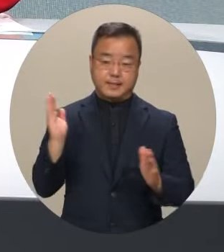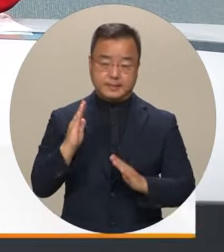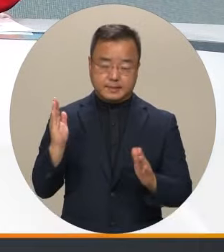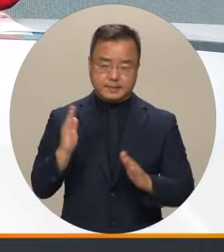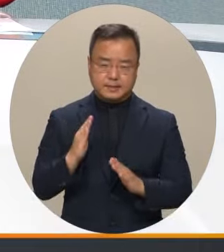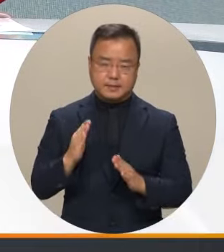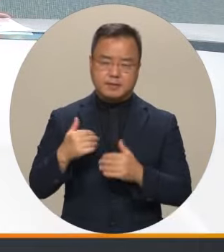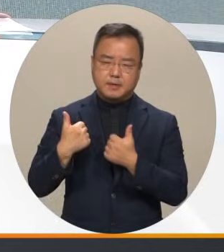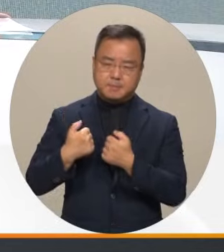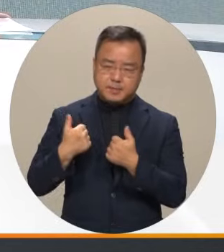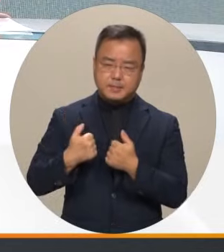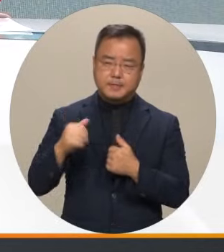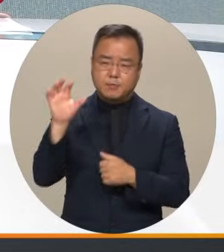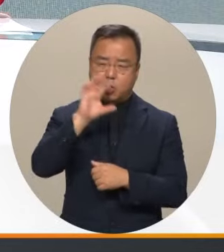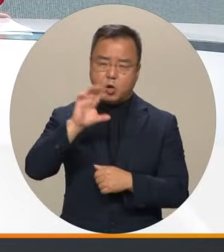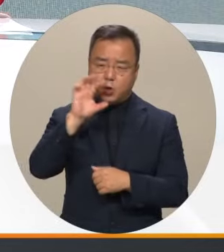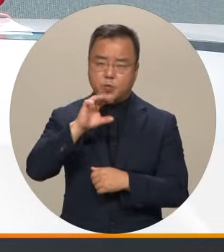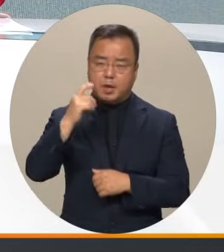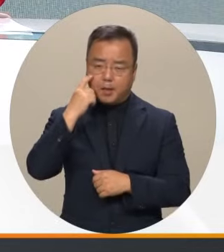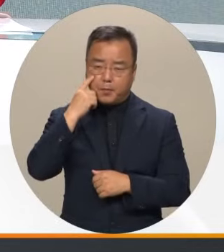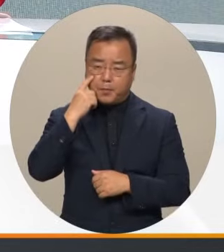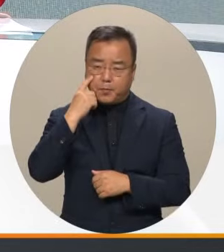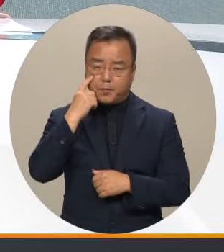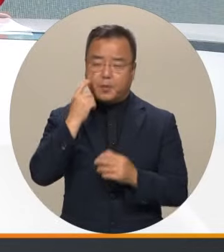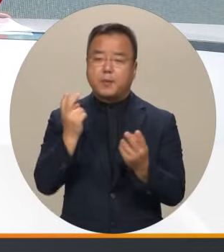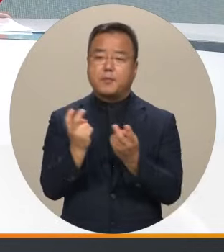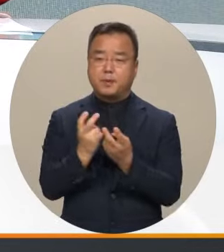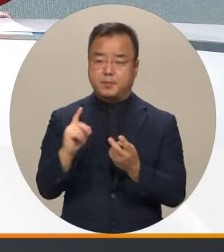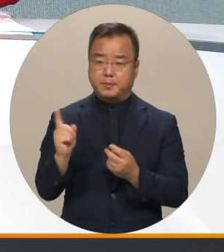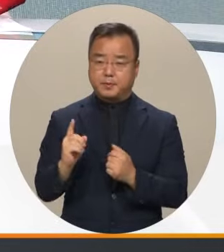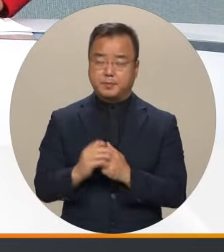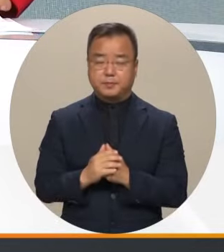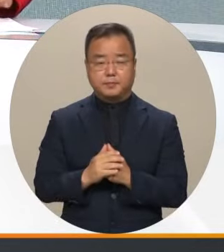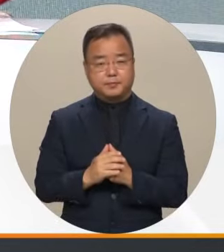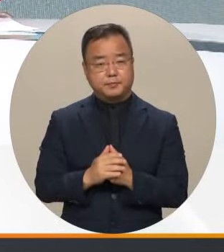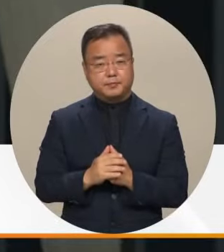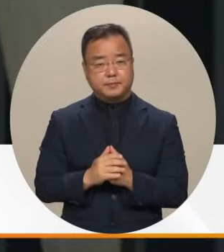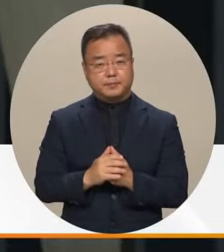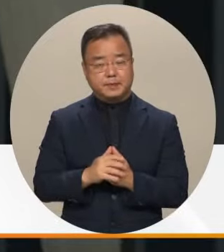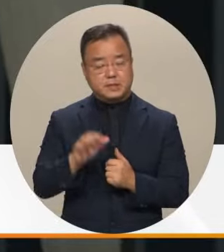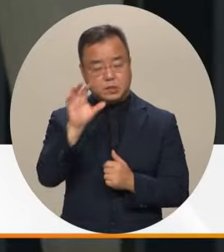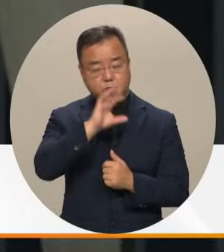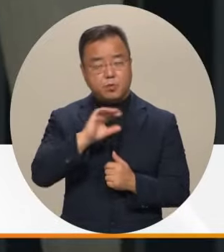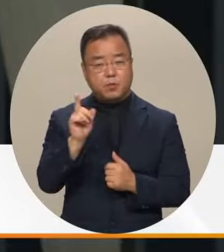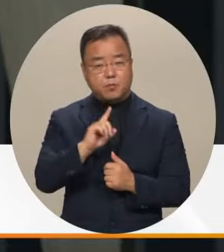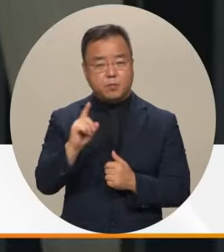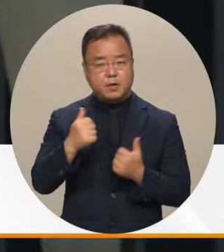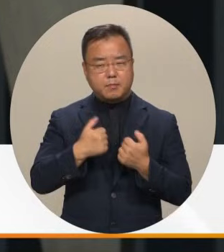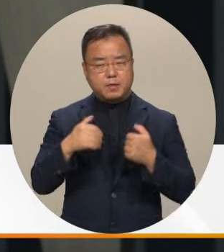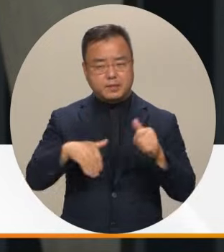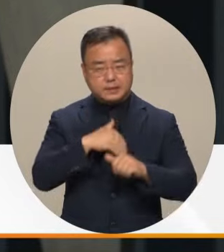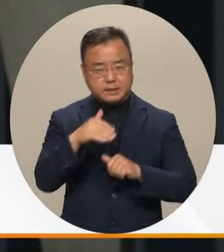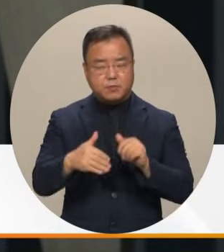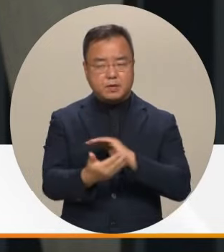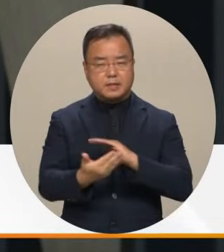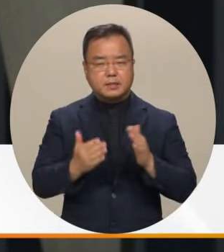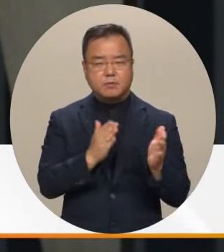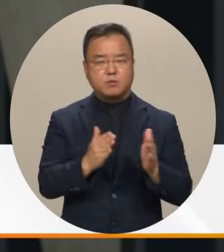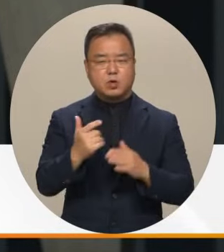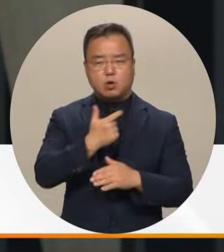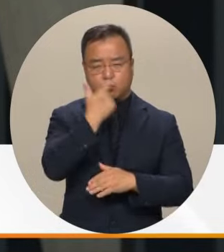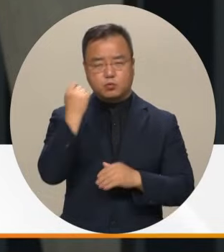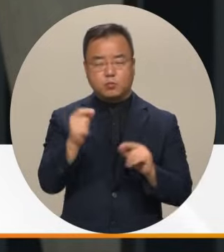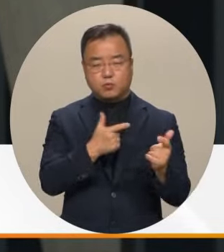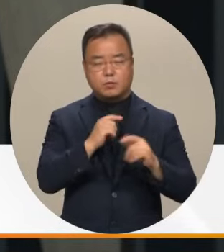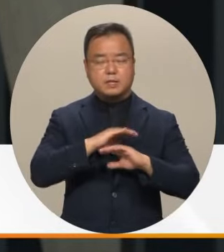준비를 서서히 할 것 같은데 어떻게 준비를 하면 좋습니까 일단 모의 면접은 면접 상황에 대비하고 자신의 부족한 점을 보완하기